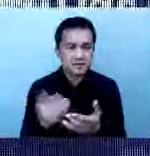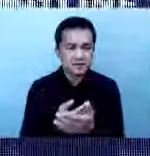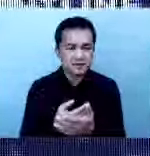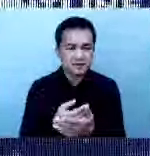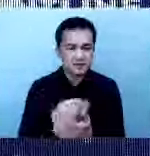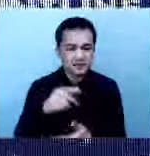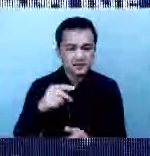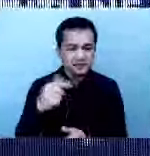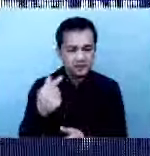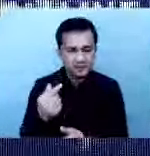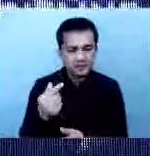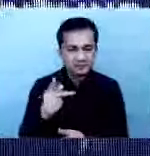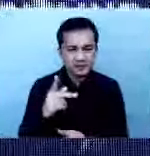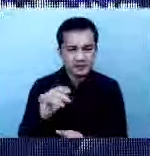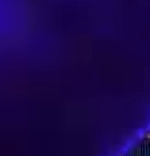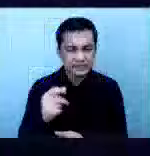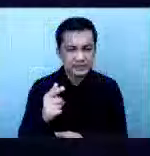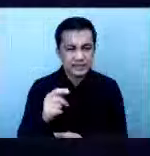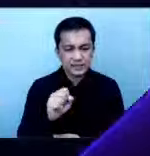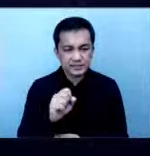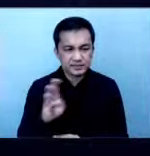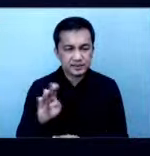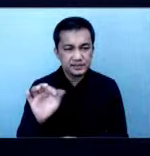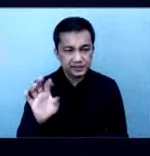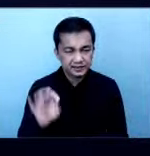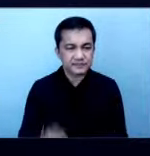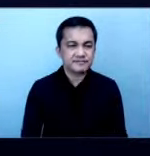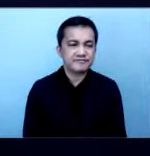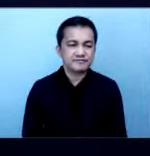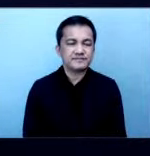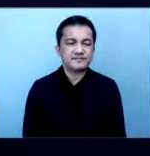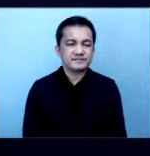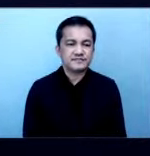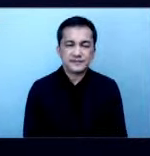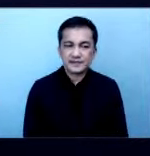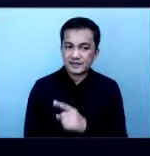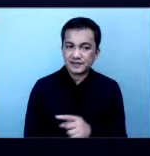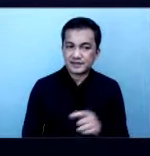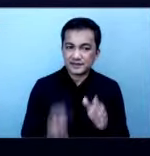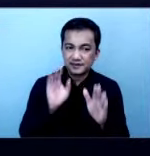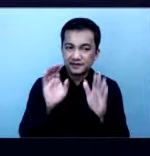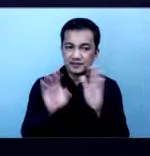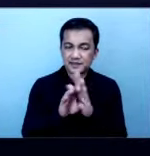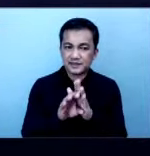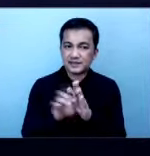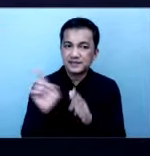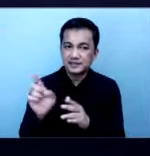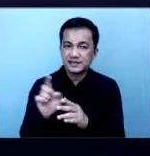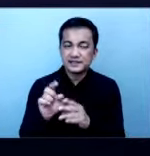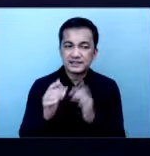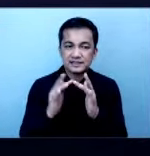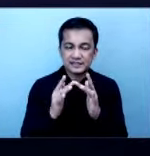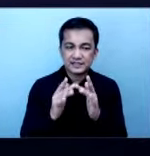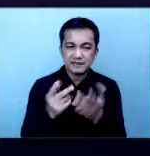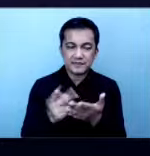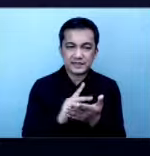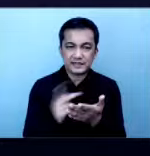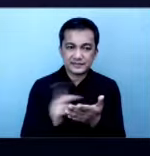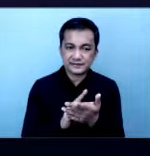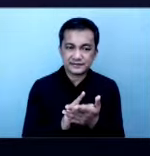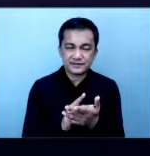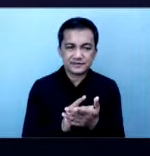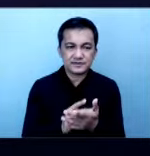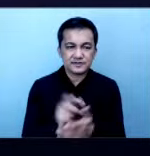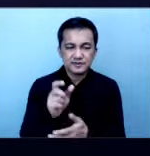na SB19. Pinost ng grupo ang letratong ito sa kanilang social media pages. May nakalagay